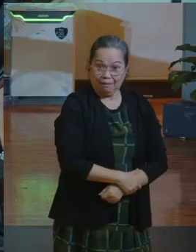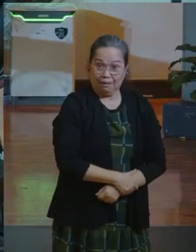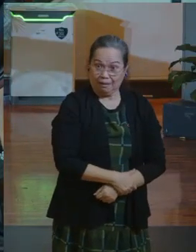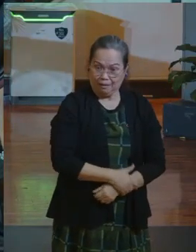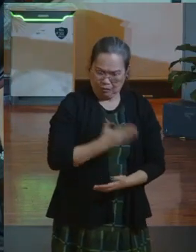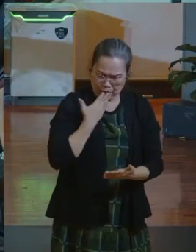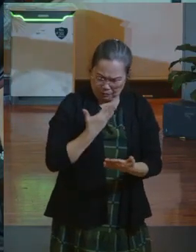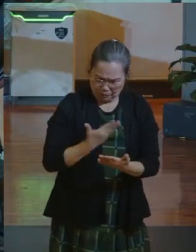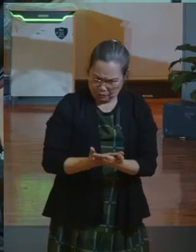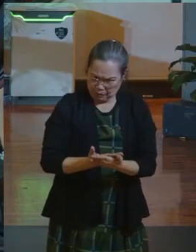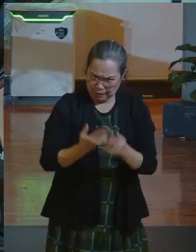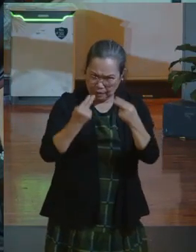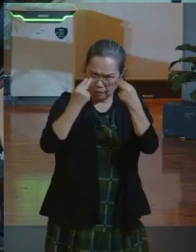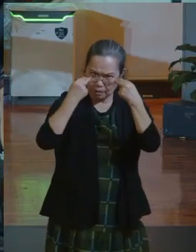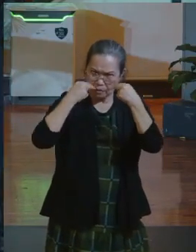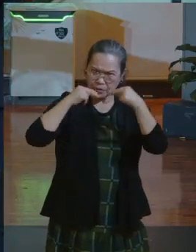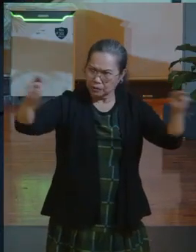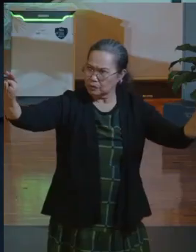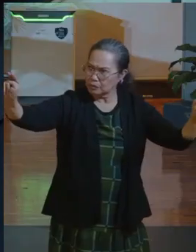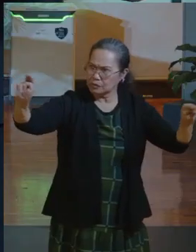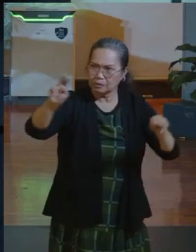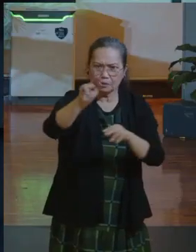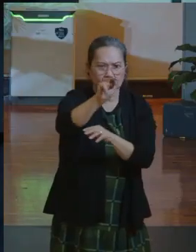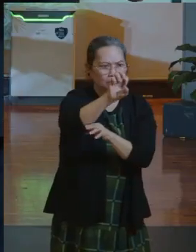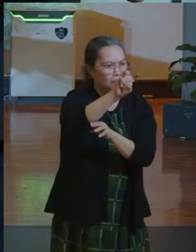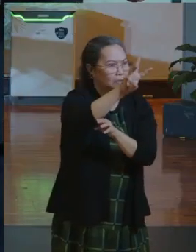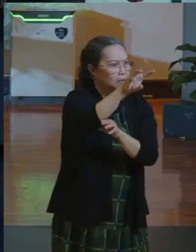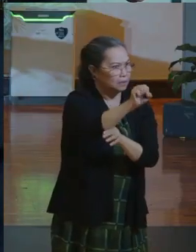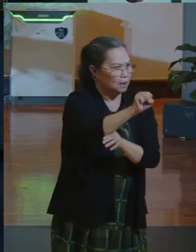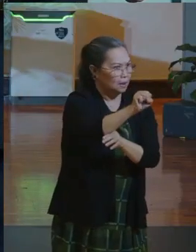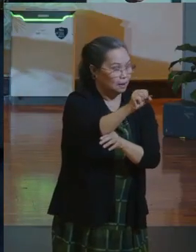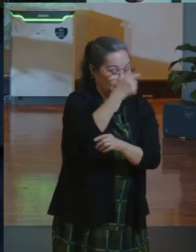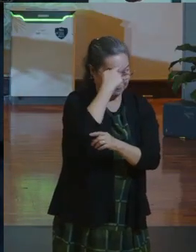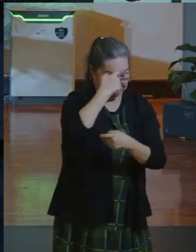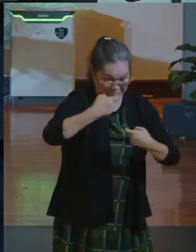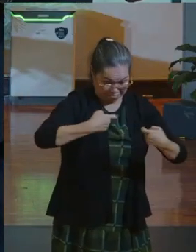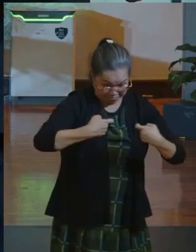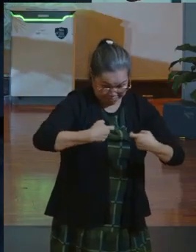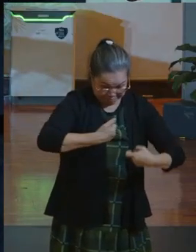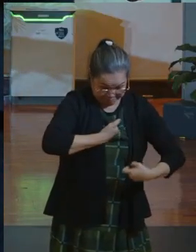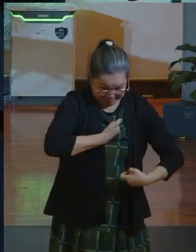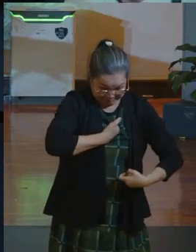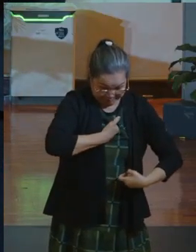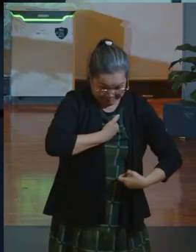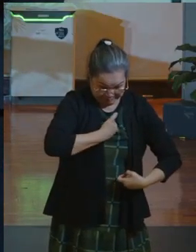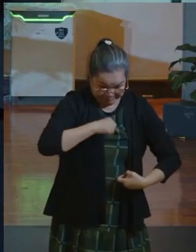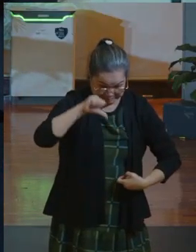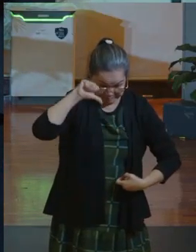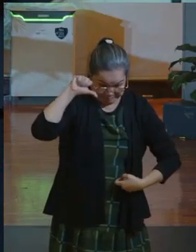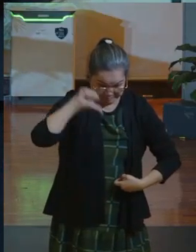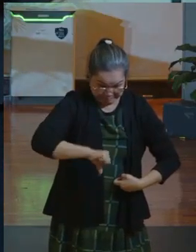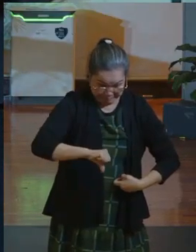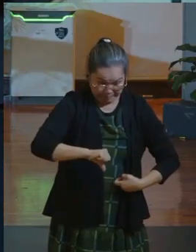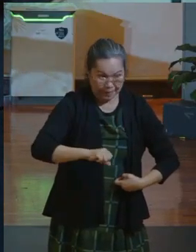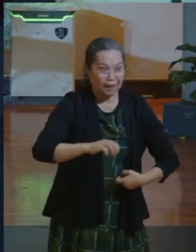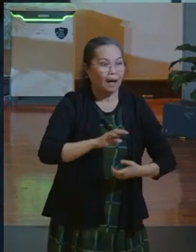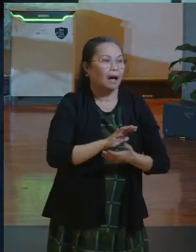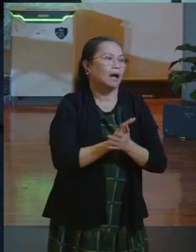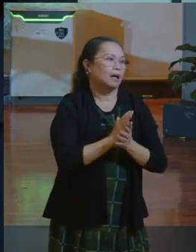yun sapagkat ang paghahari ng tao sa kanyang sarili ay walang dinulot kundi